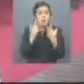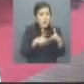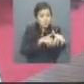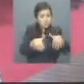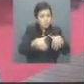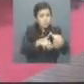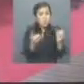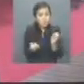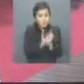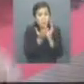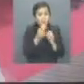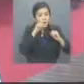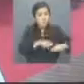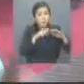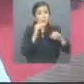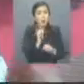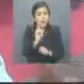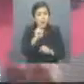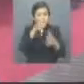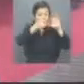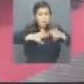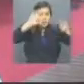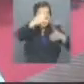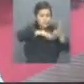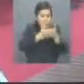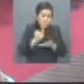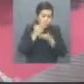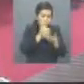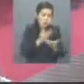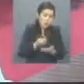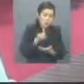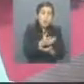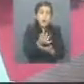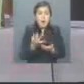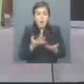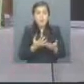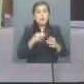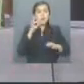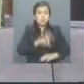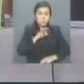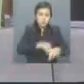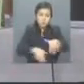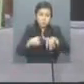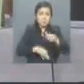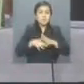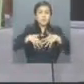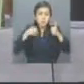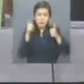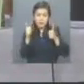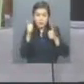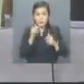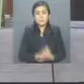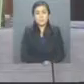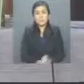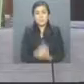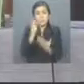ผลกระทบแล้วเนี่ยรัฐบาลจะมีมาตรการชดเชยเยียวยาอย่างไรอย่างเนี้ยเพื่อสร้างความอุ่นใจให้กับประชาชน ขณะที่นักวิชา